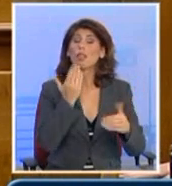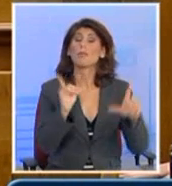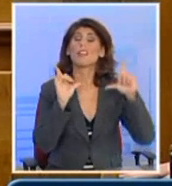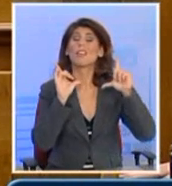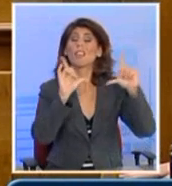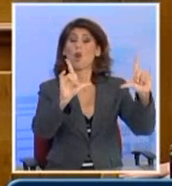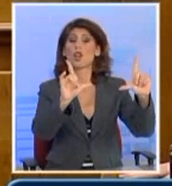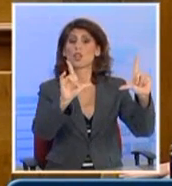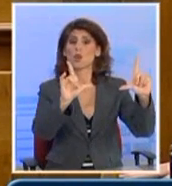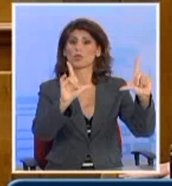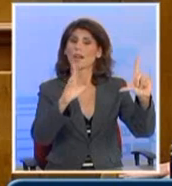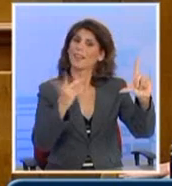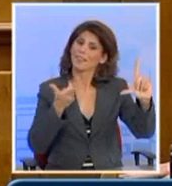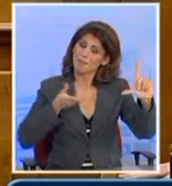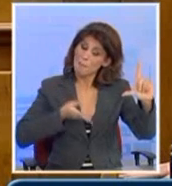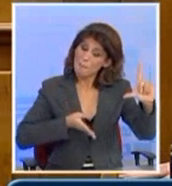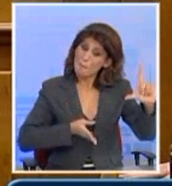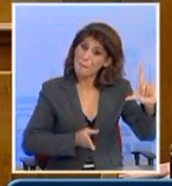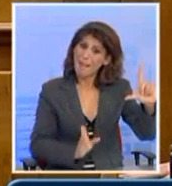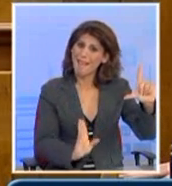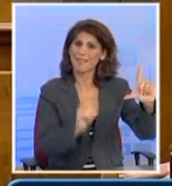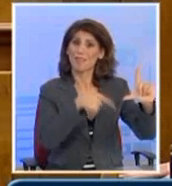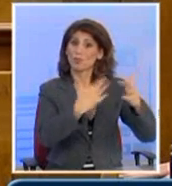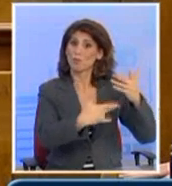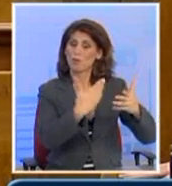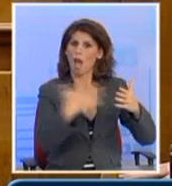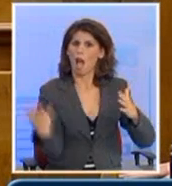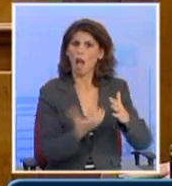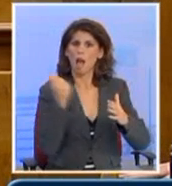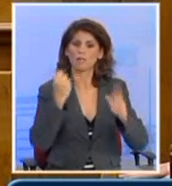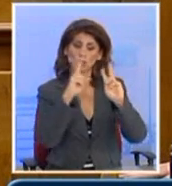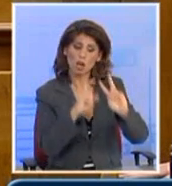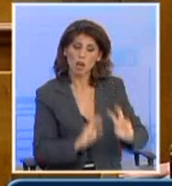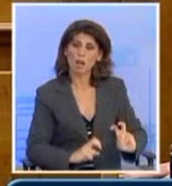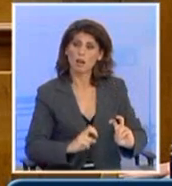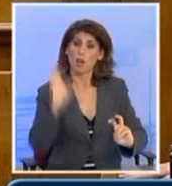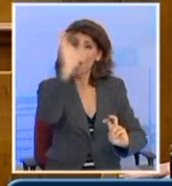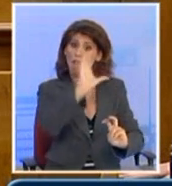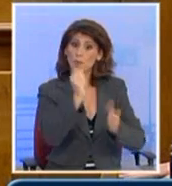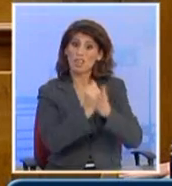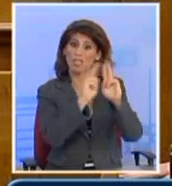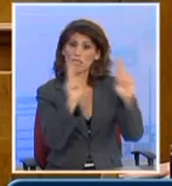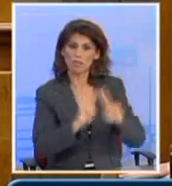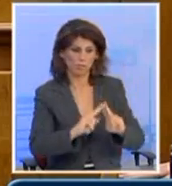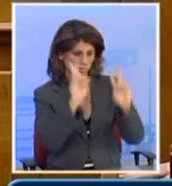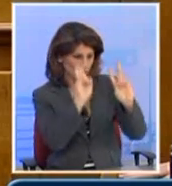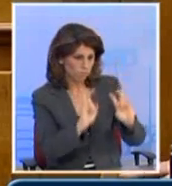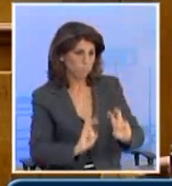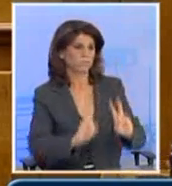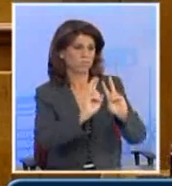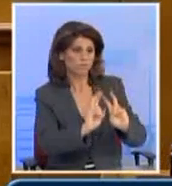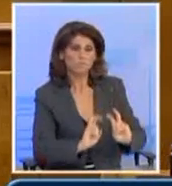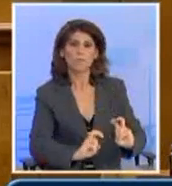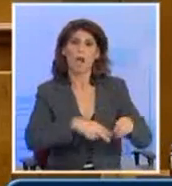εικονικός, γιατί περνά από αυστηρό ευρωπαϊκό και διεθνή έλεγχο και θα ελέγχεται διαρκώς ως προς την εκτέλεσή